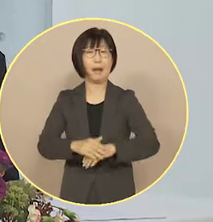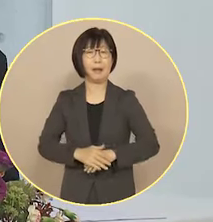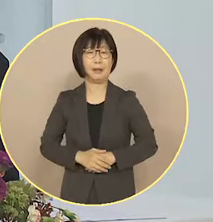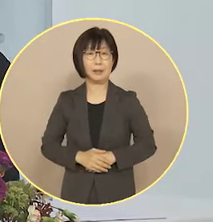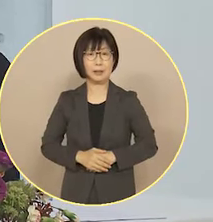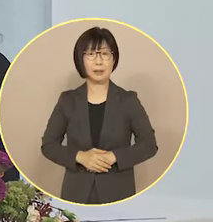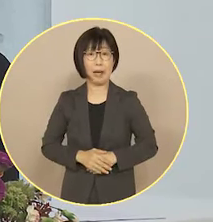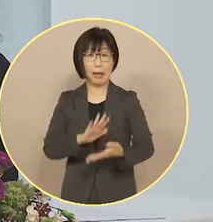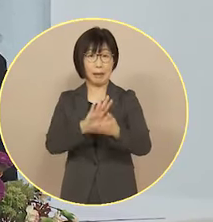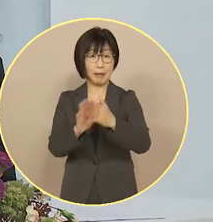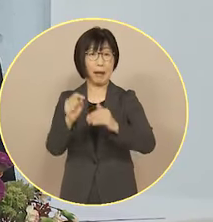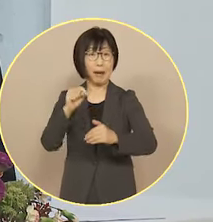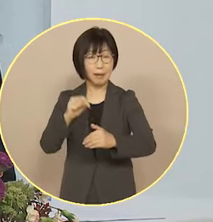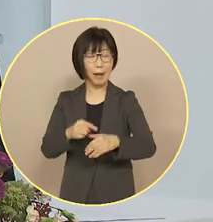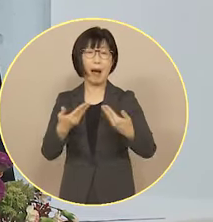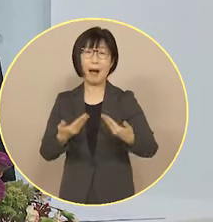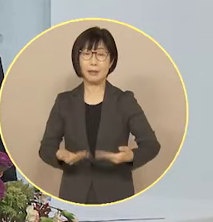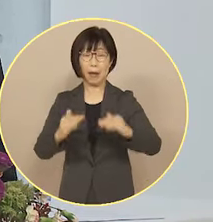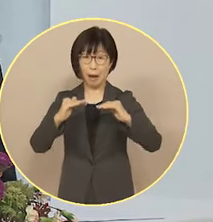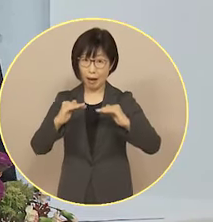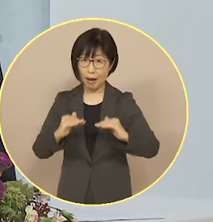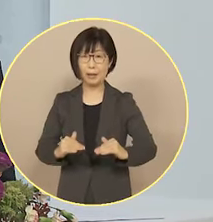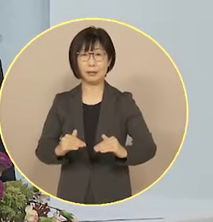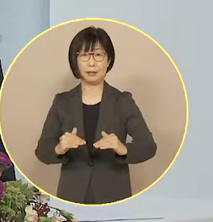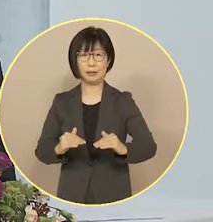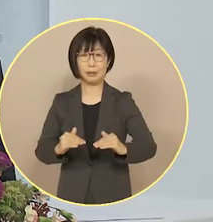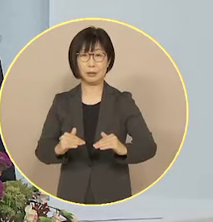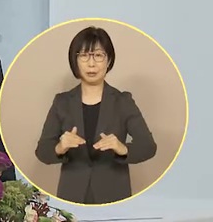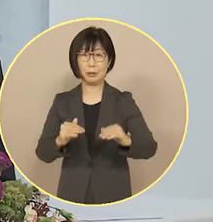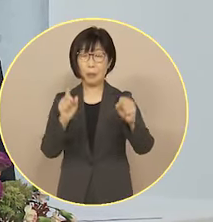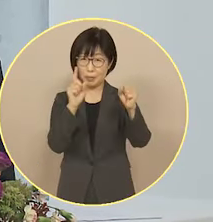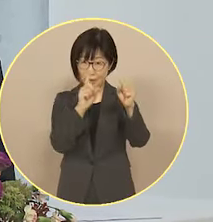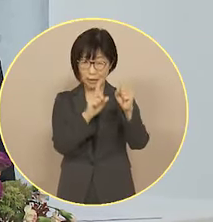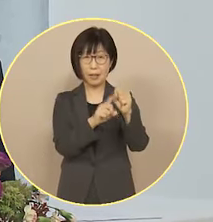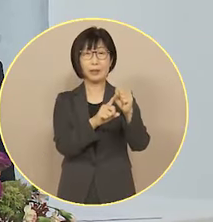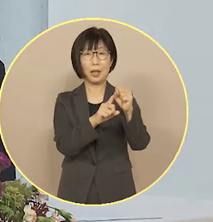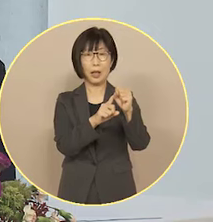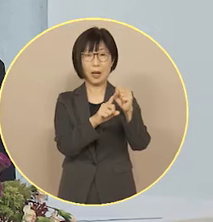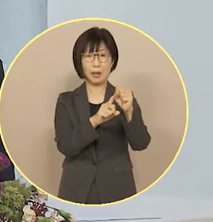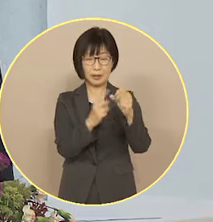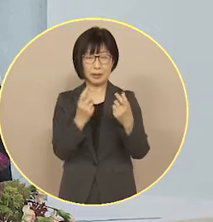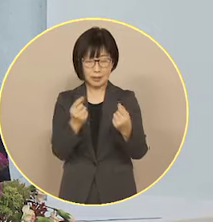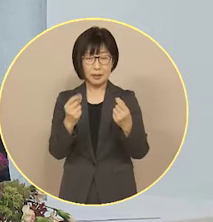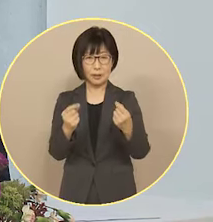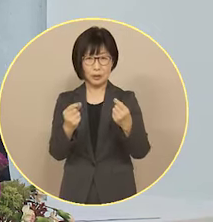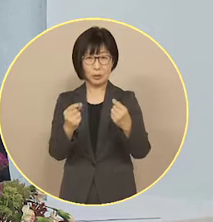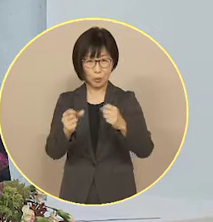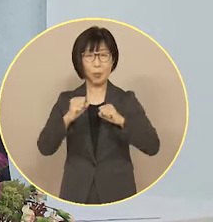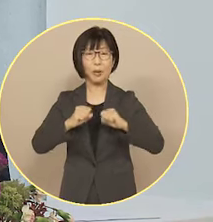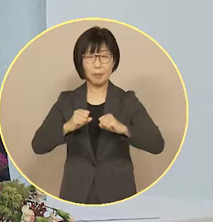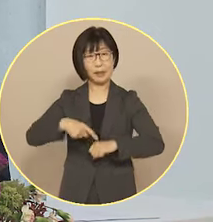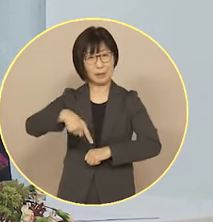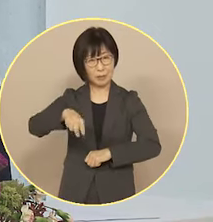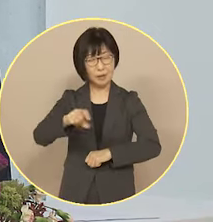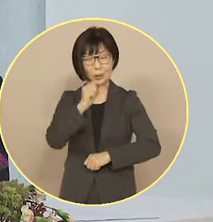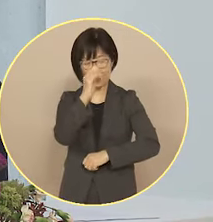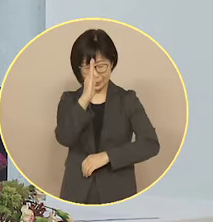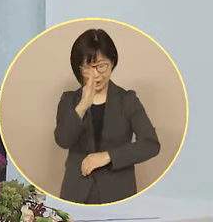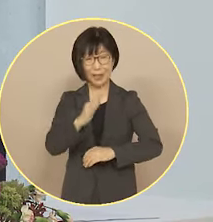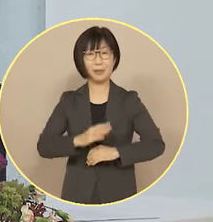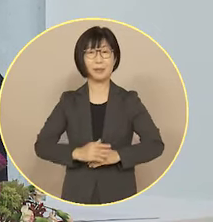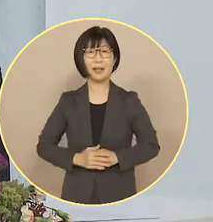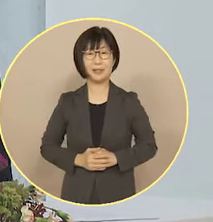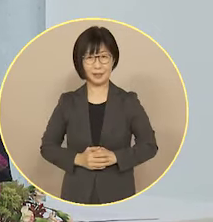た岡山県が安全安心そういう県になるようにこれからもしっかりと牽制で頑張ってまいりますよろしくお願い